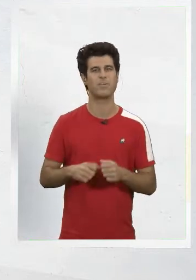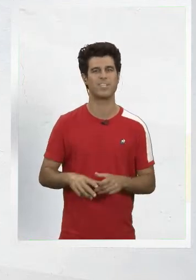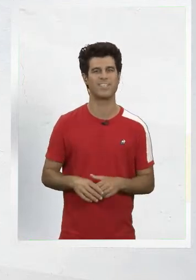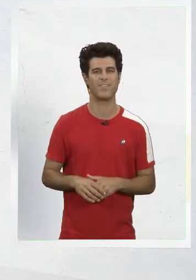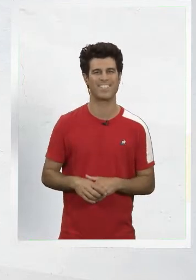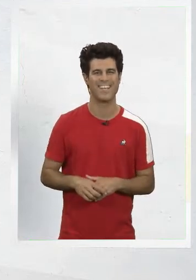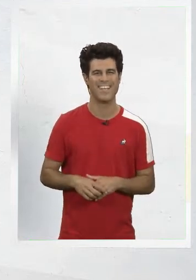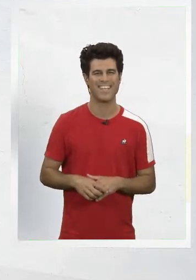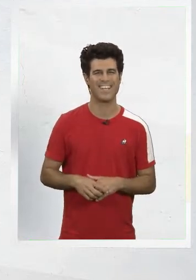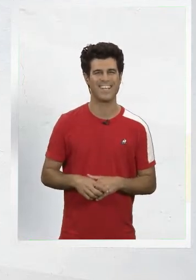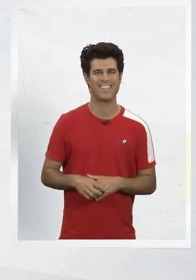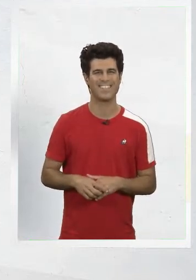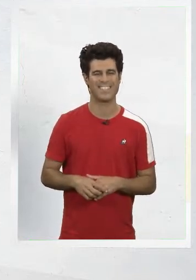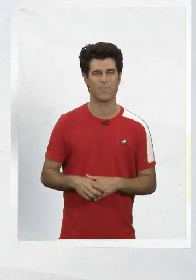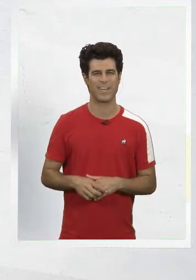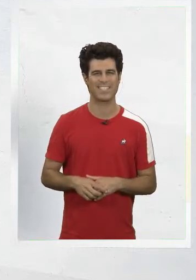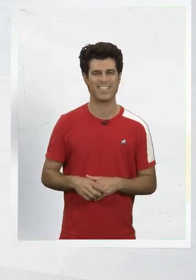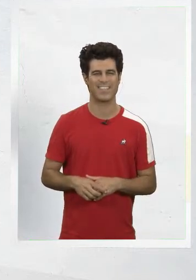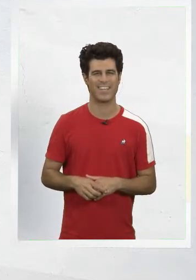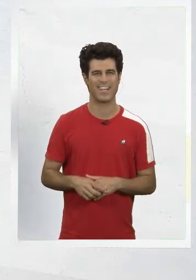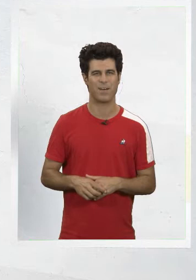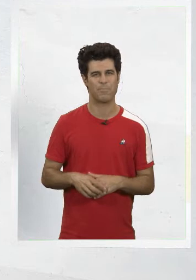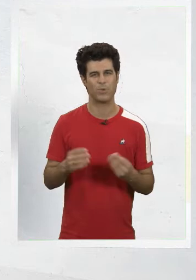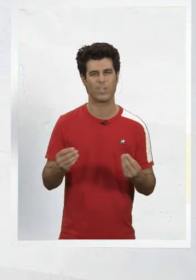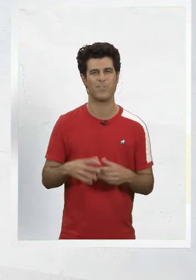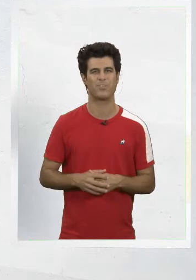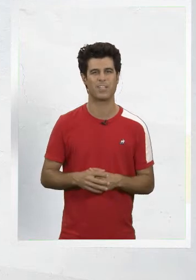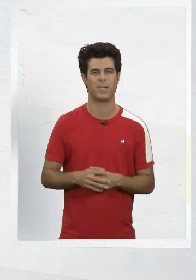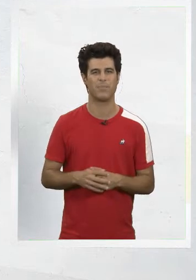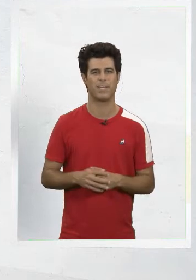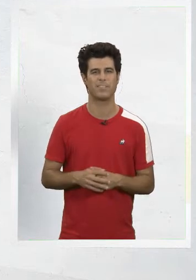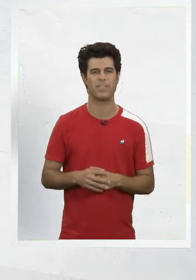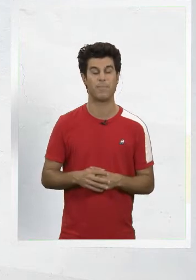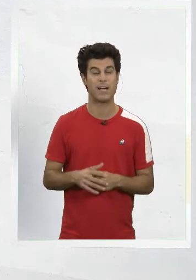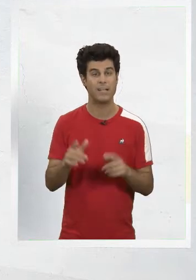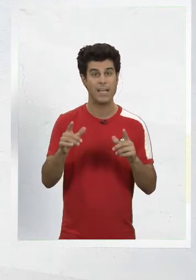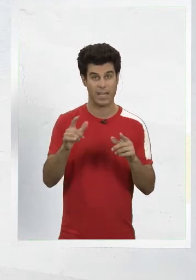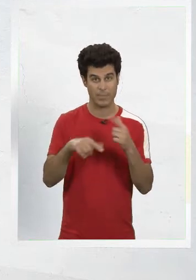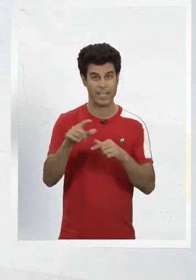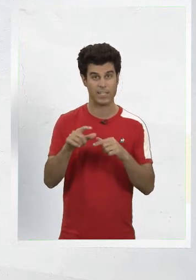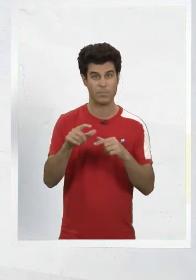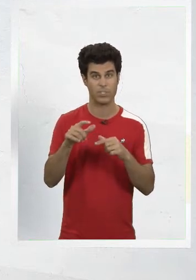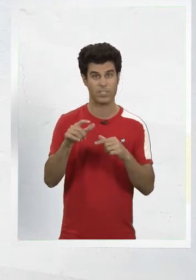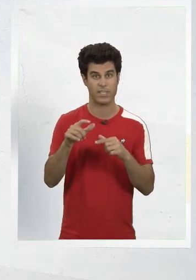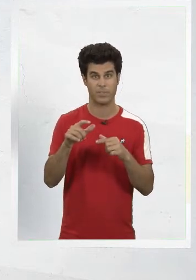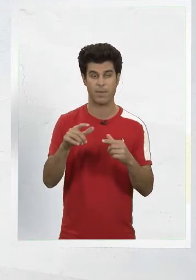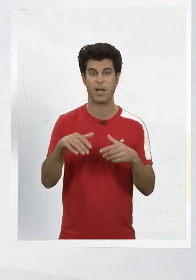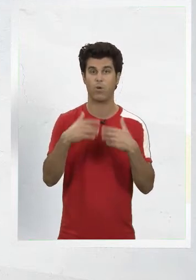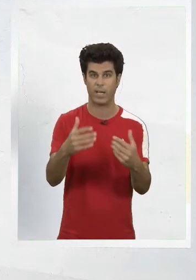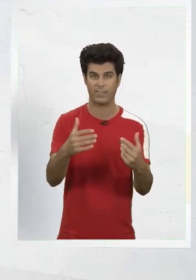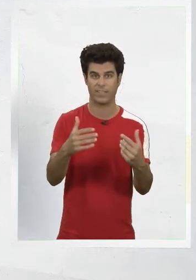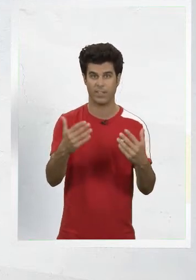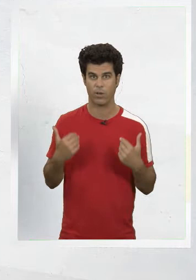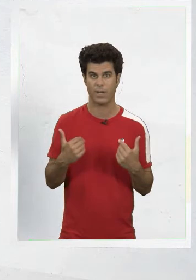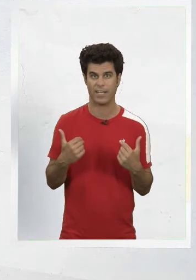צריך ממש להתאמת. תספרי קצת על הפינוקים שאת מקבלת מתמר. אני מתאר לעצמי שזה נמצא